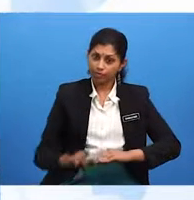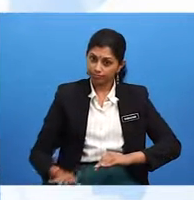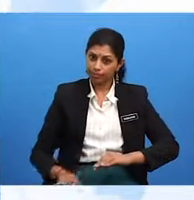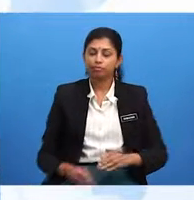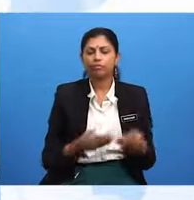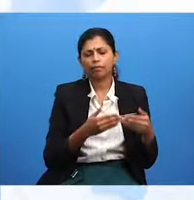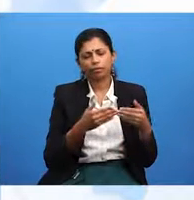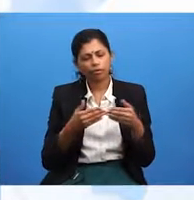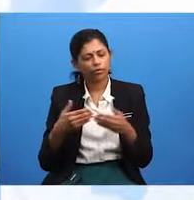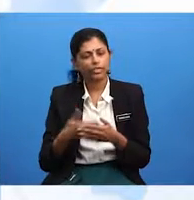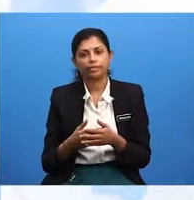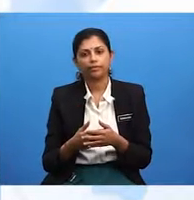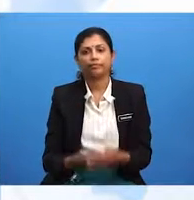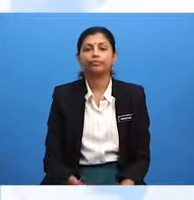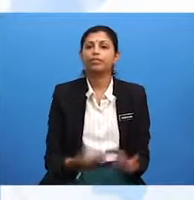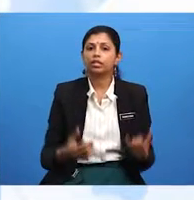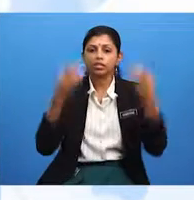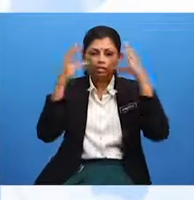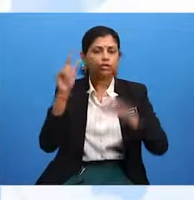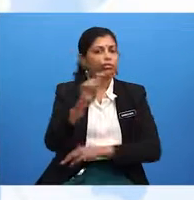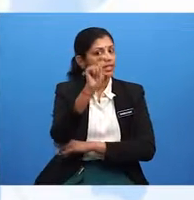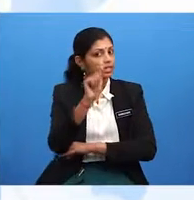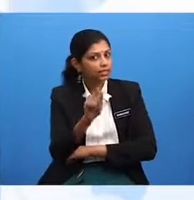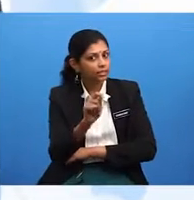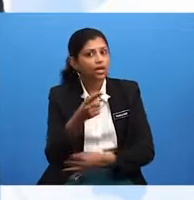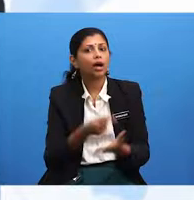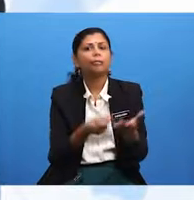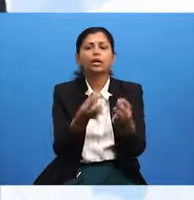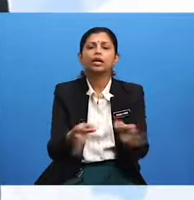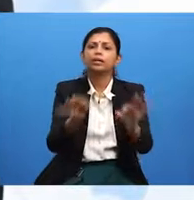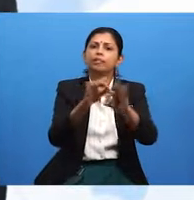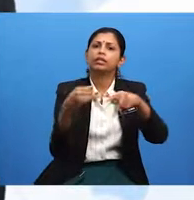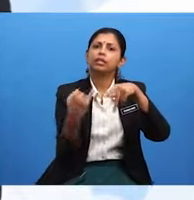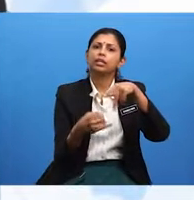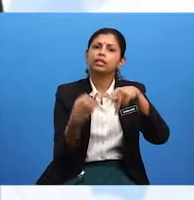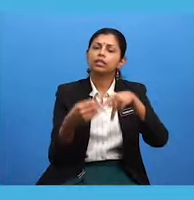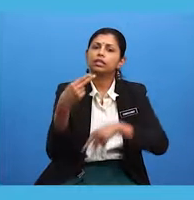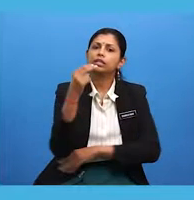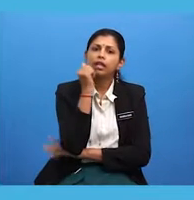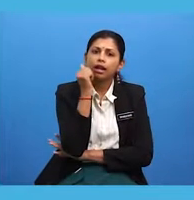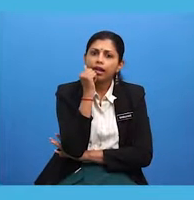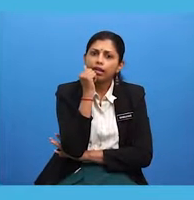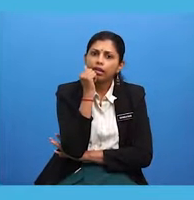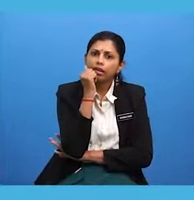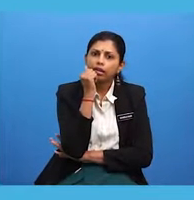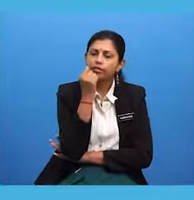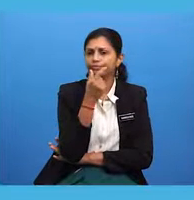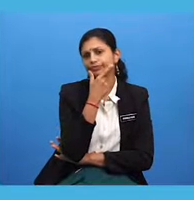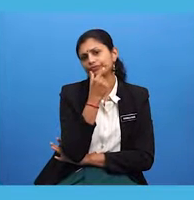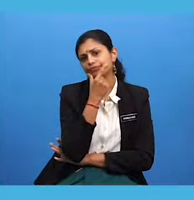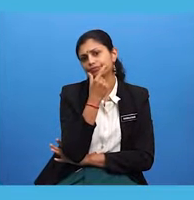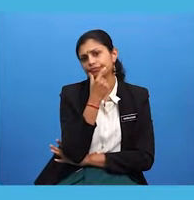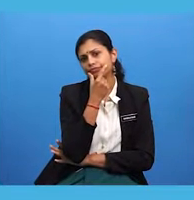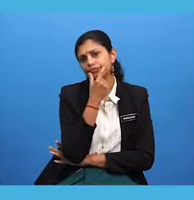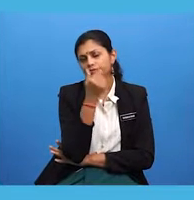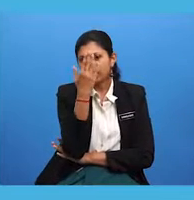murid-murid, cikgu ingin tanya, apakah kepentingan kita haid ini? Kita haid